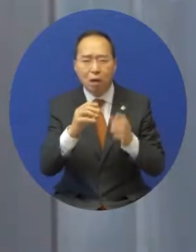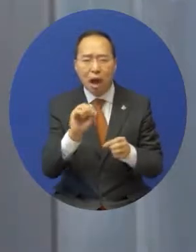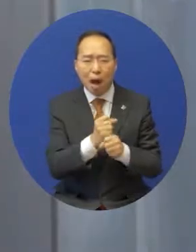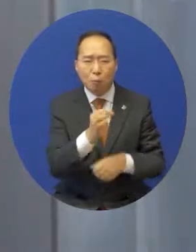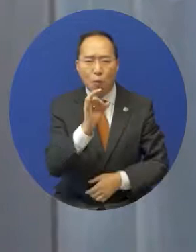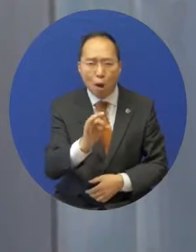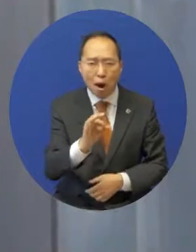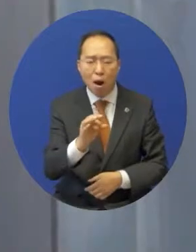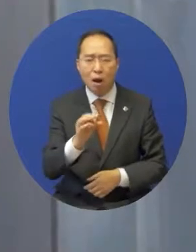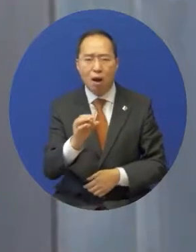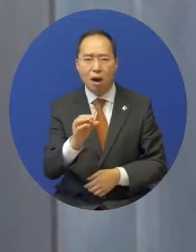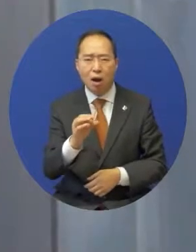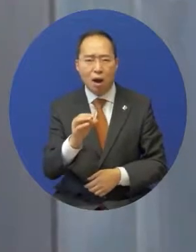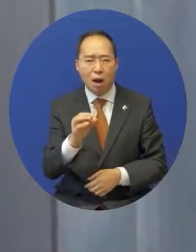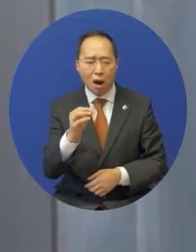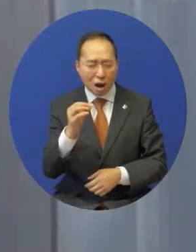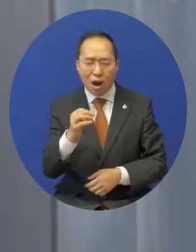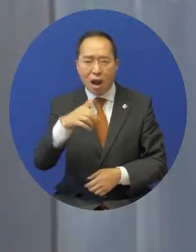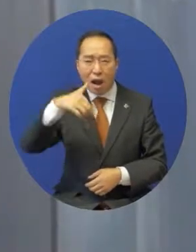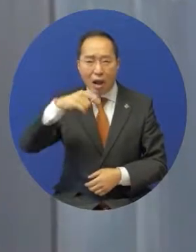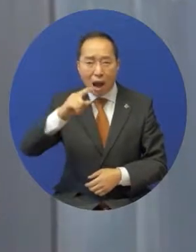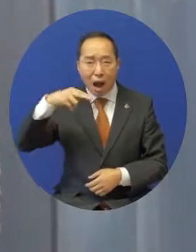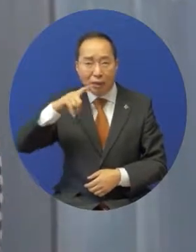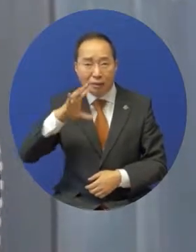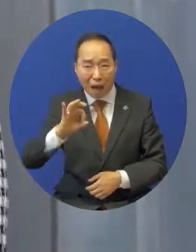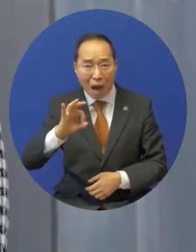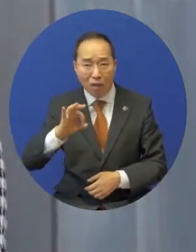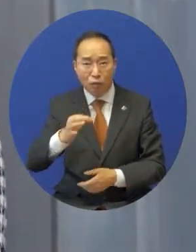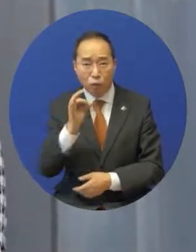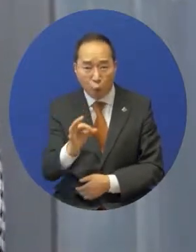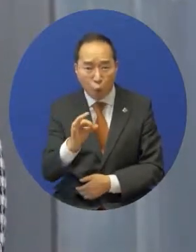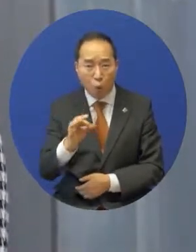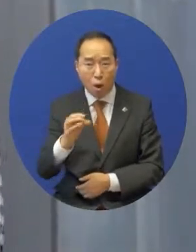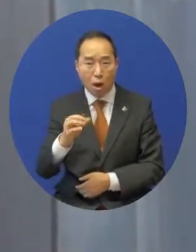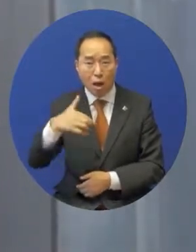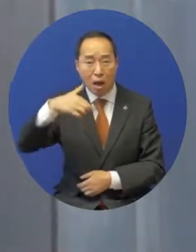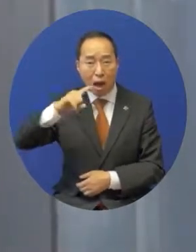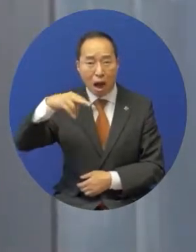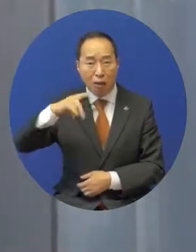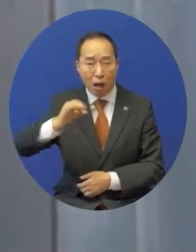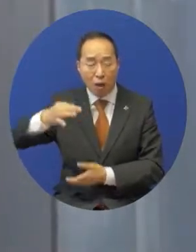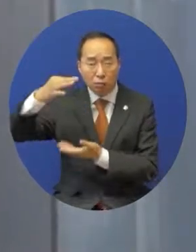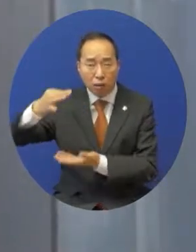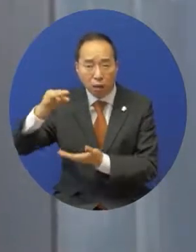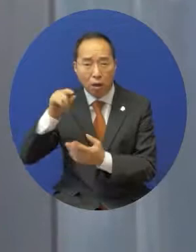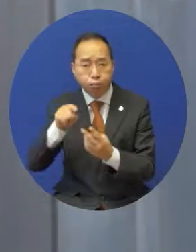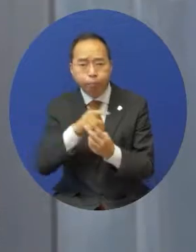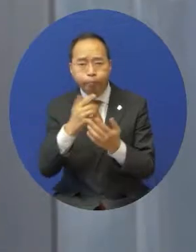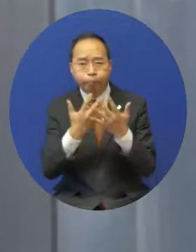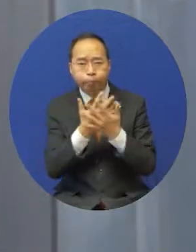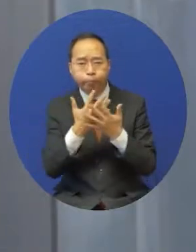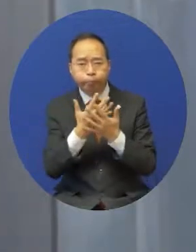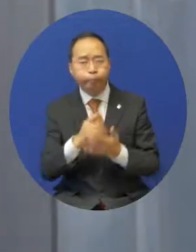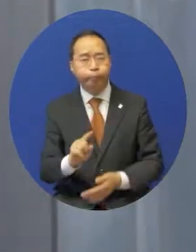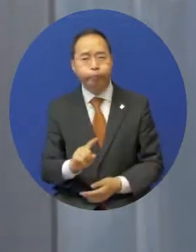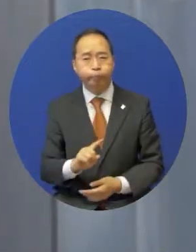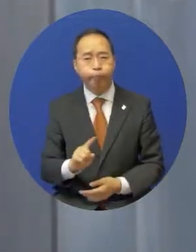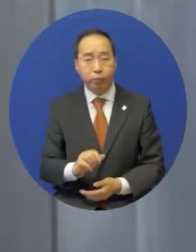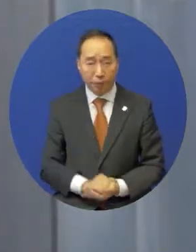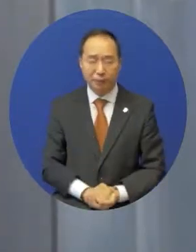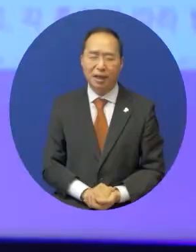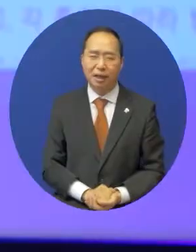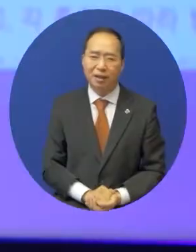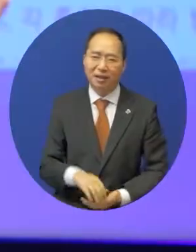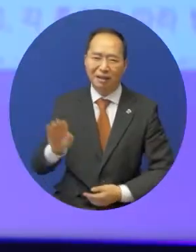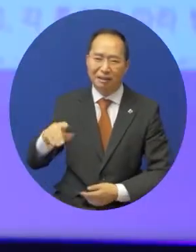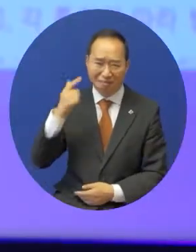암호화폐, 가상화폐, 가상자산. 사실 용어가 좀 낯설어서 다 비슷비슷하게 들리거든요. 용어 정리 좀 해주실 수